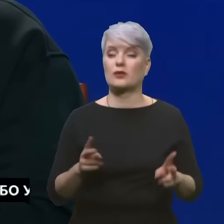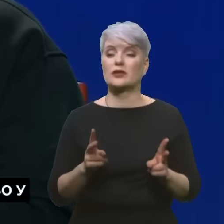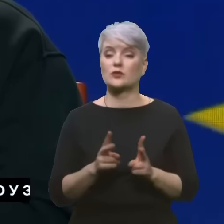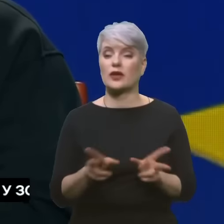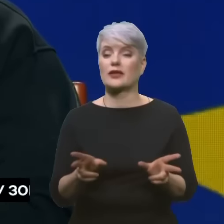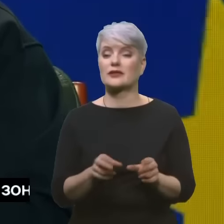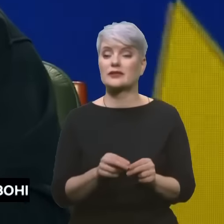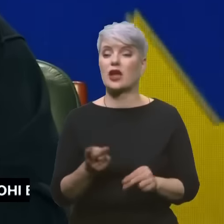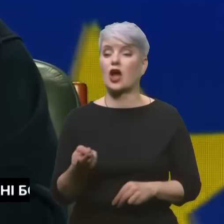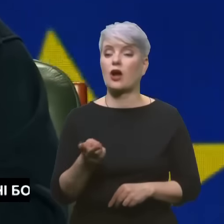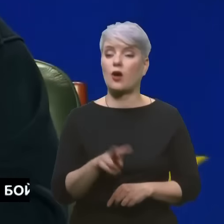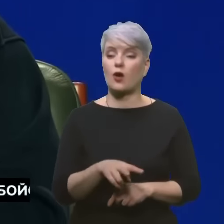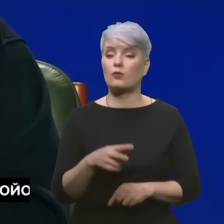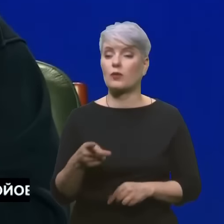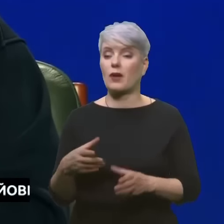Да,